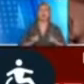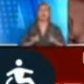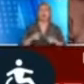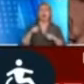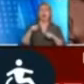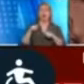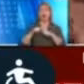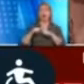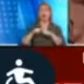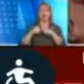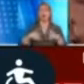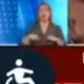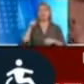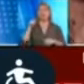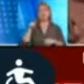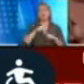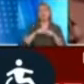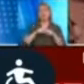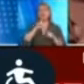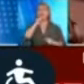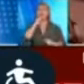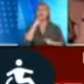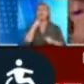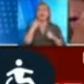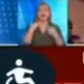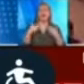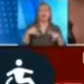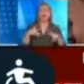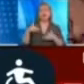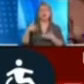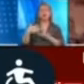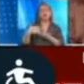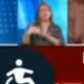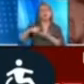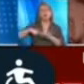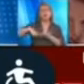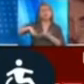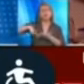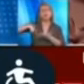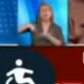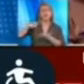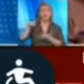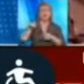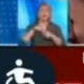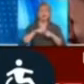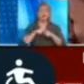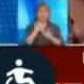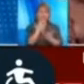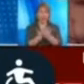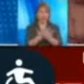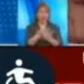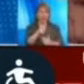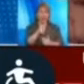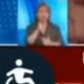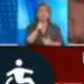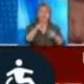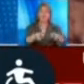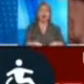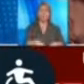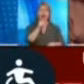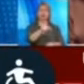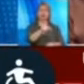סימנים מודיעינים עמומים, לא ברורים, שיכולים לאסוף אותם לאורך זמן ארוך. סימנים מעידים, שזה ז'רגון מודיעיני, זה סימנים קונקרטיים, הם